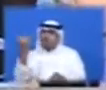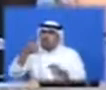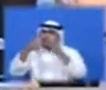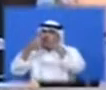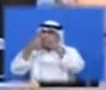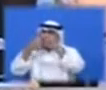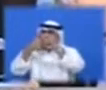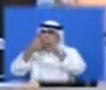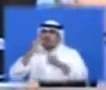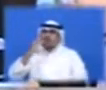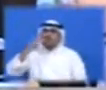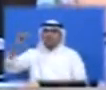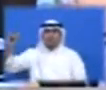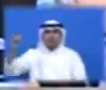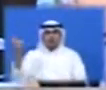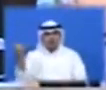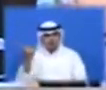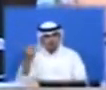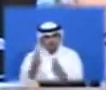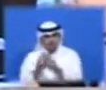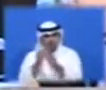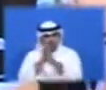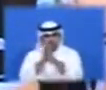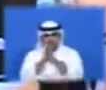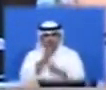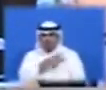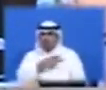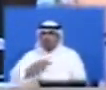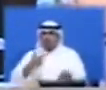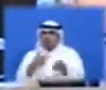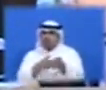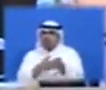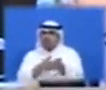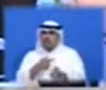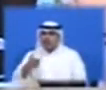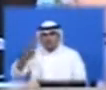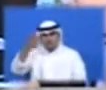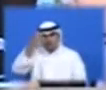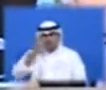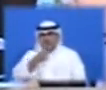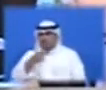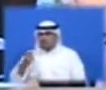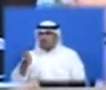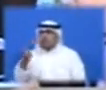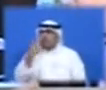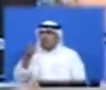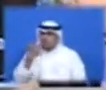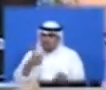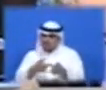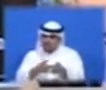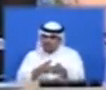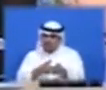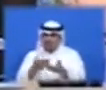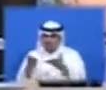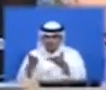الصحة الجسمانية والنفسية للشباب الكويتي قضية جدا مهمة نص عليها الدستور في المادة 11 والمادة